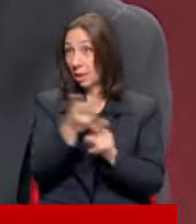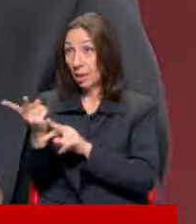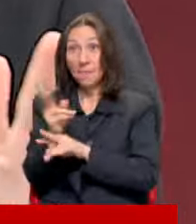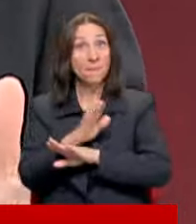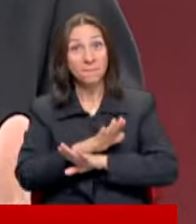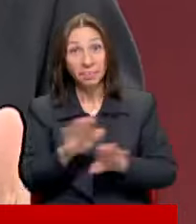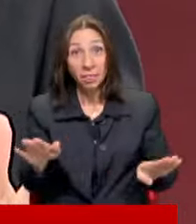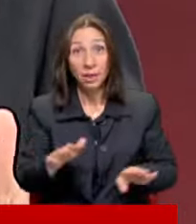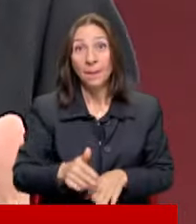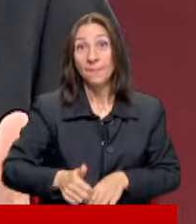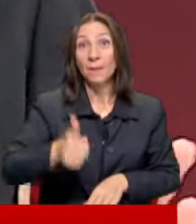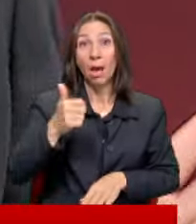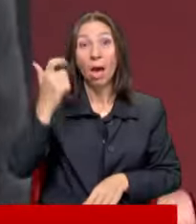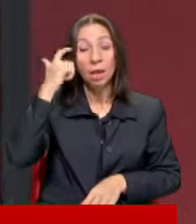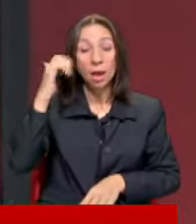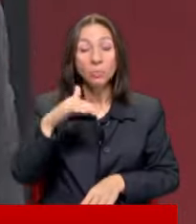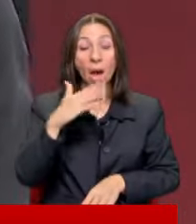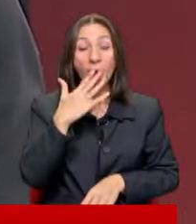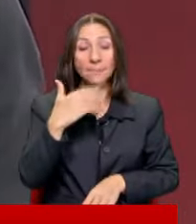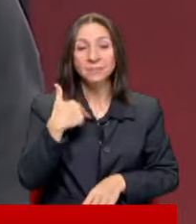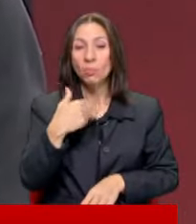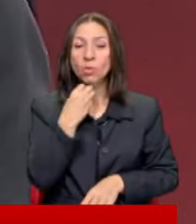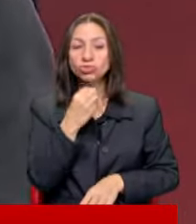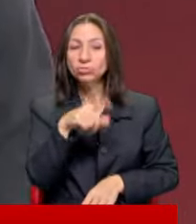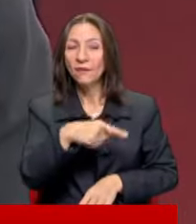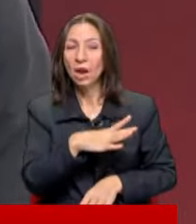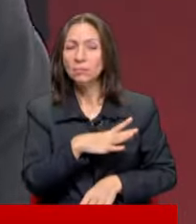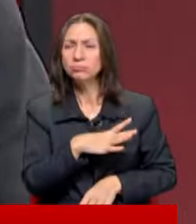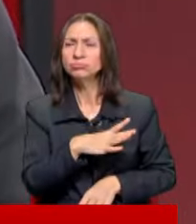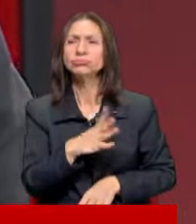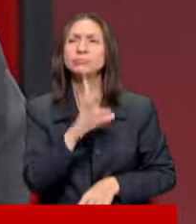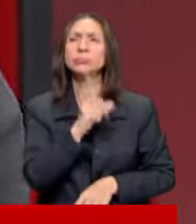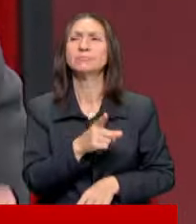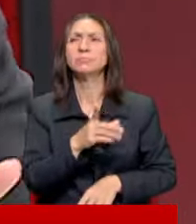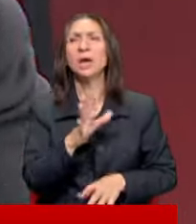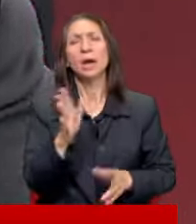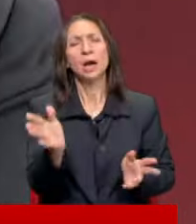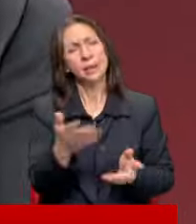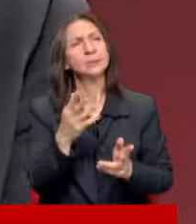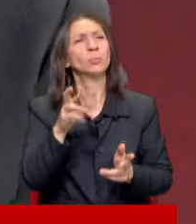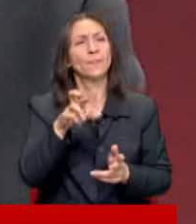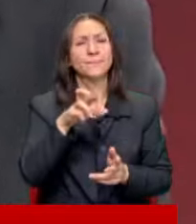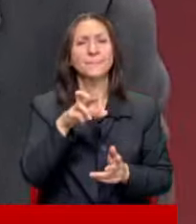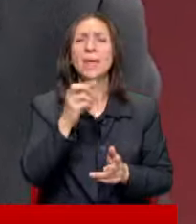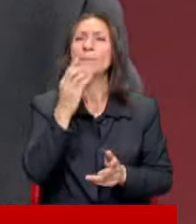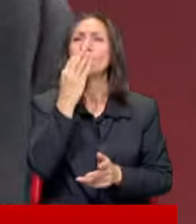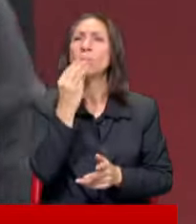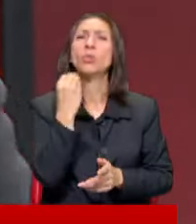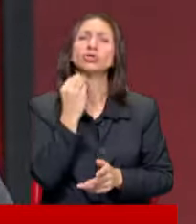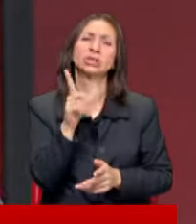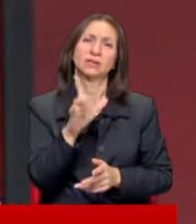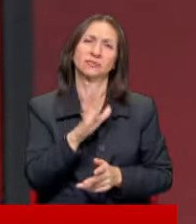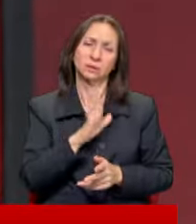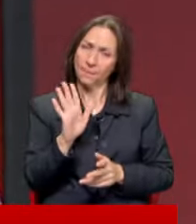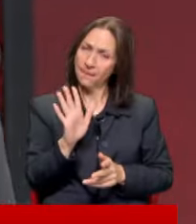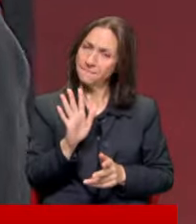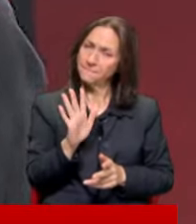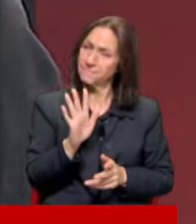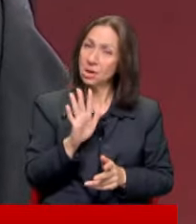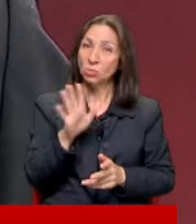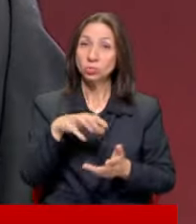geçmiş Bakanlığın aklına gelmiş Demiş ki bizim prim borçlarımız var peki hadi bu prim borcuna ihtiyacınız var bütün